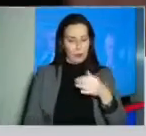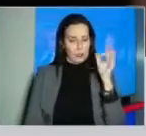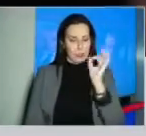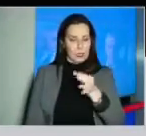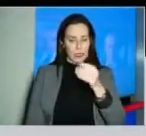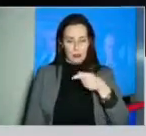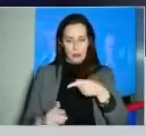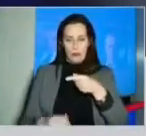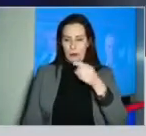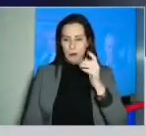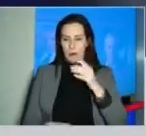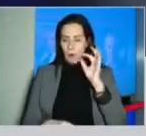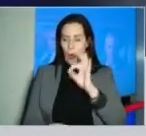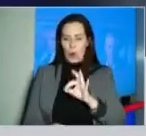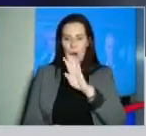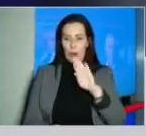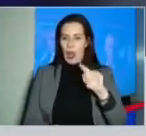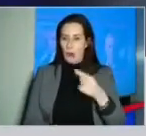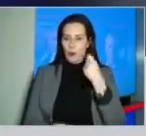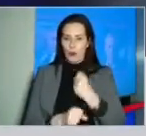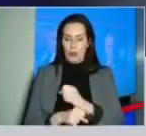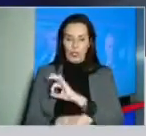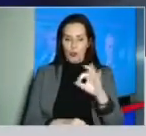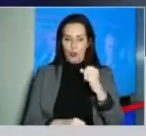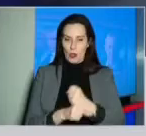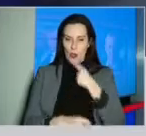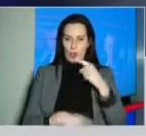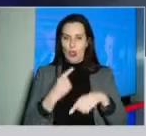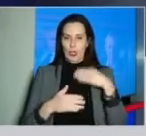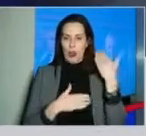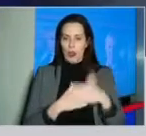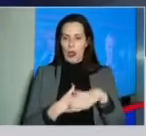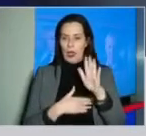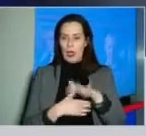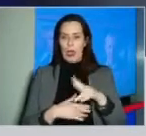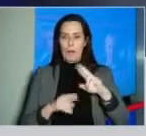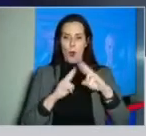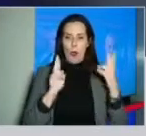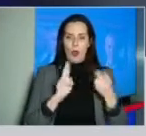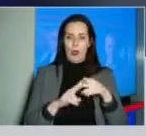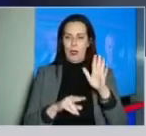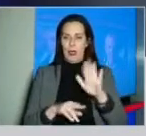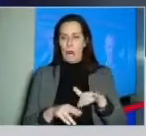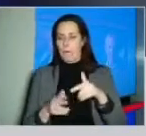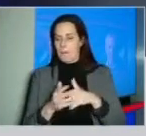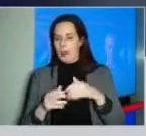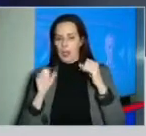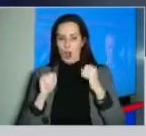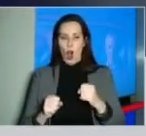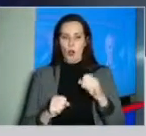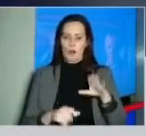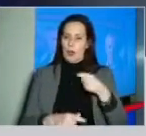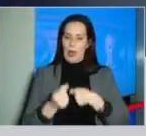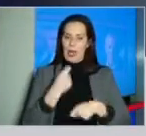כלפי נתניהו, למרות העבודה הנהדרת הוא עשה בשנים האחרונות, גם במישור הבינלאומי, במישור הביטחוני